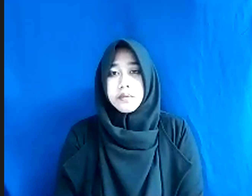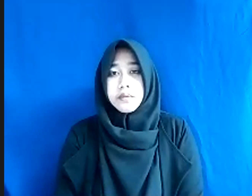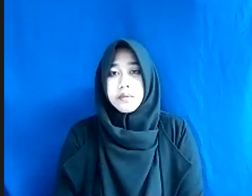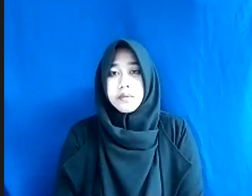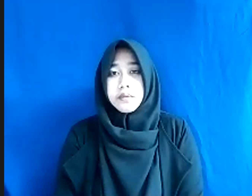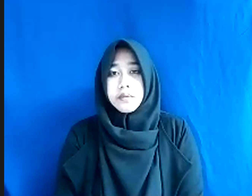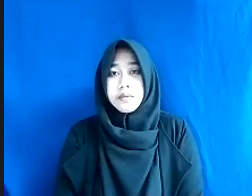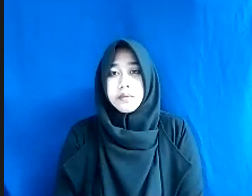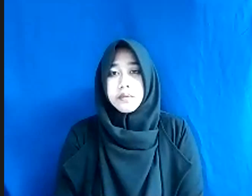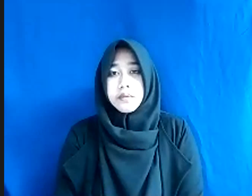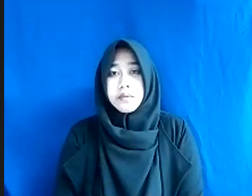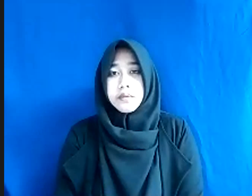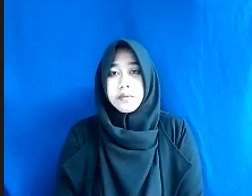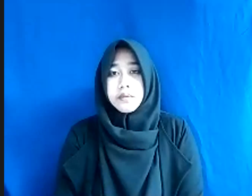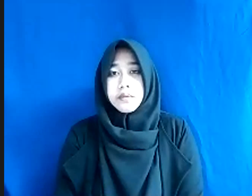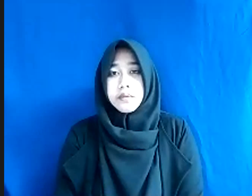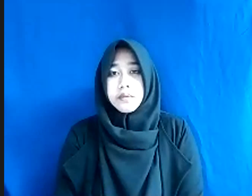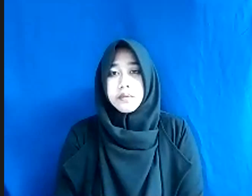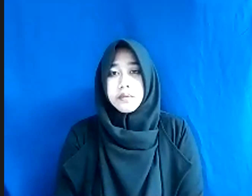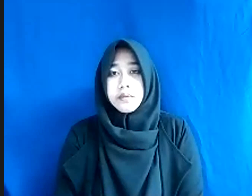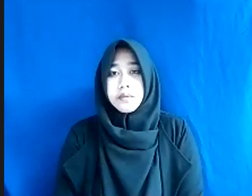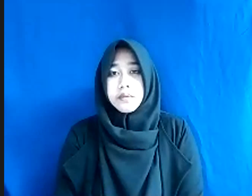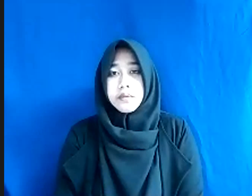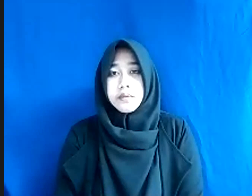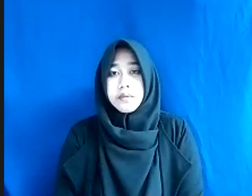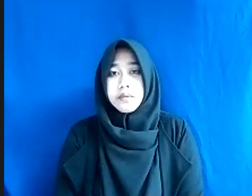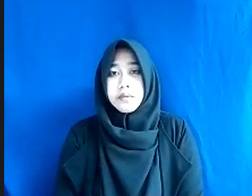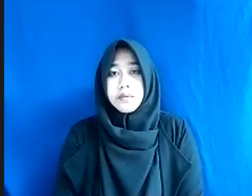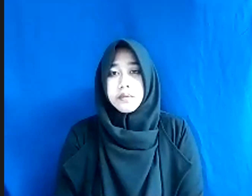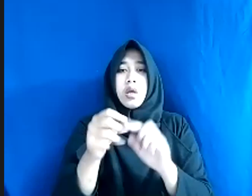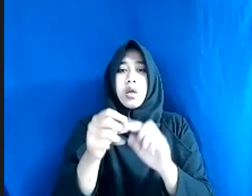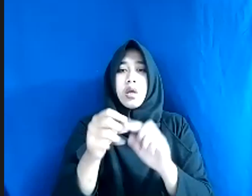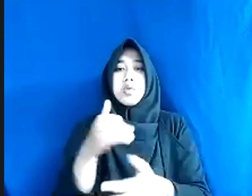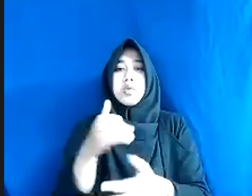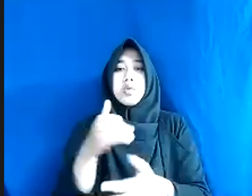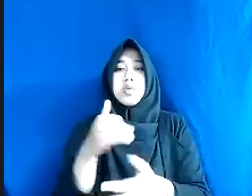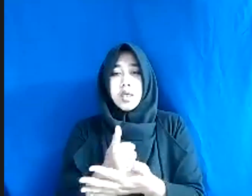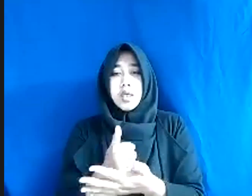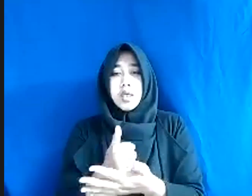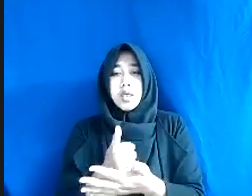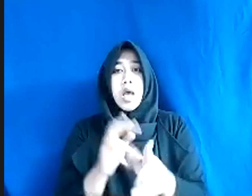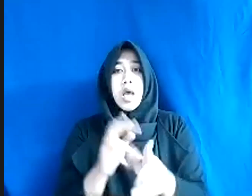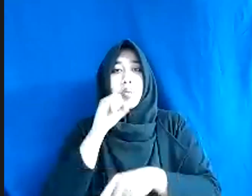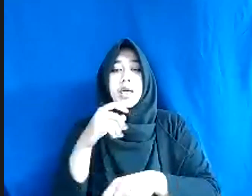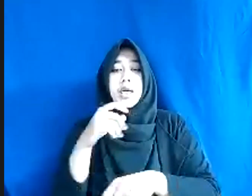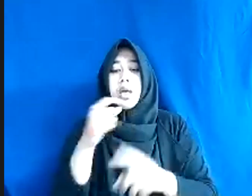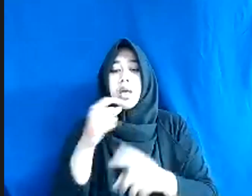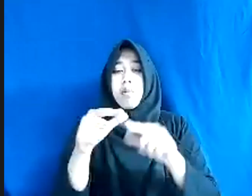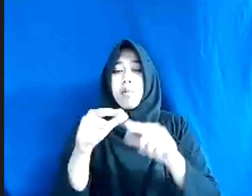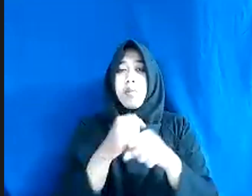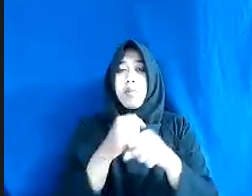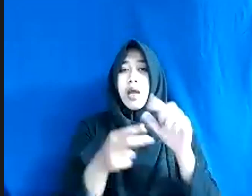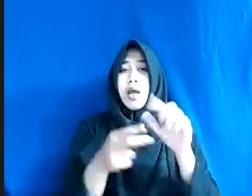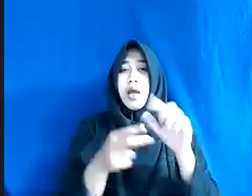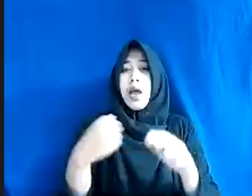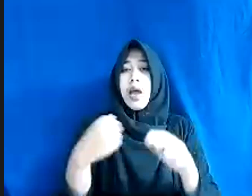yang sebenarnya di sisi karena bicara soal pangan itu ada tiga sisi, ada ketersediaan, ada